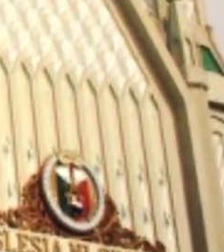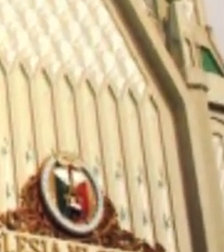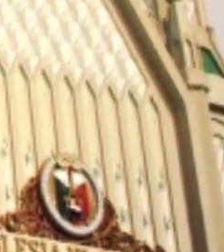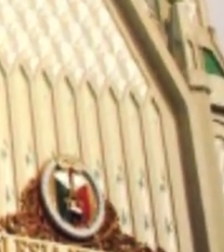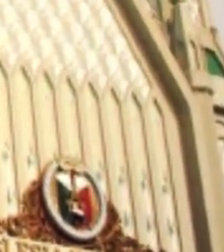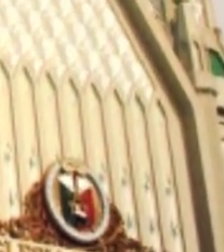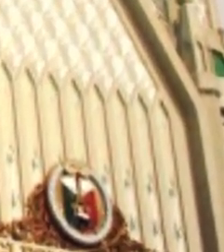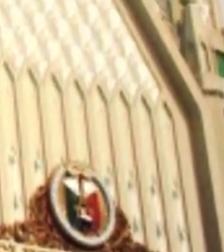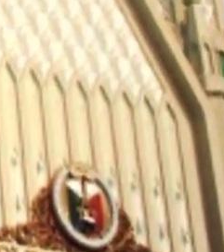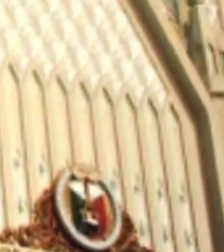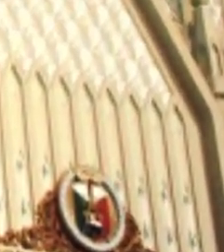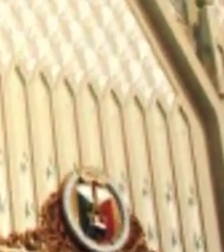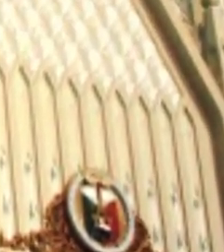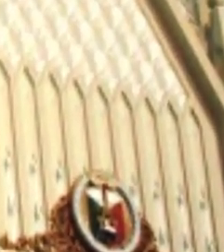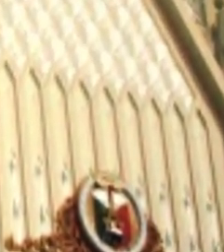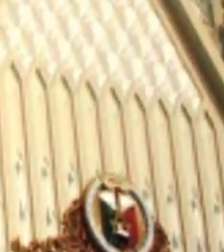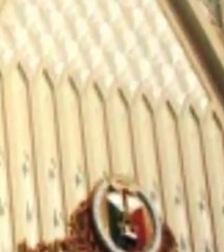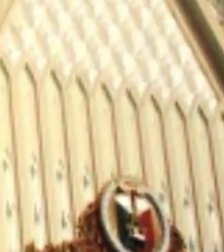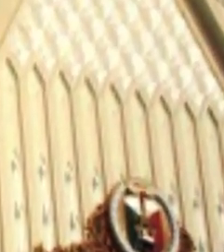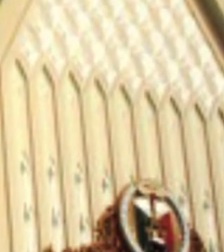МУЗЫКАЛЬНАЯ ЗАСТАВКА